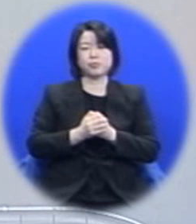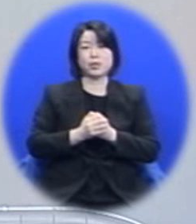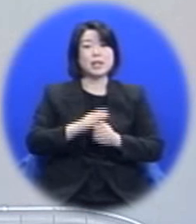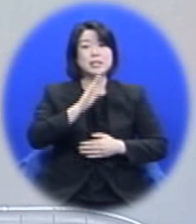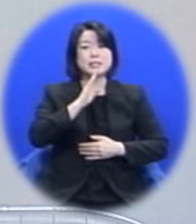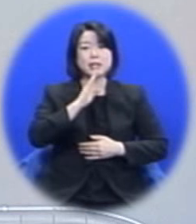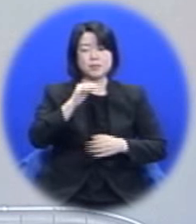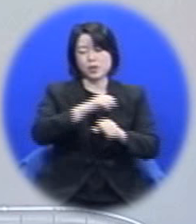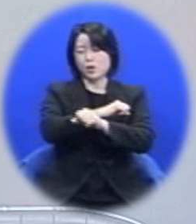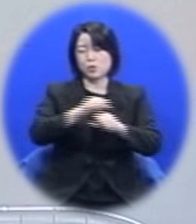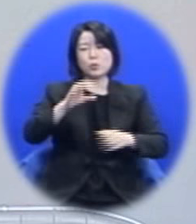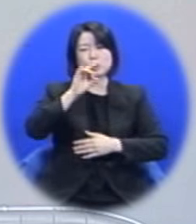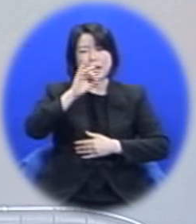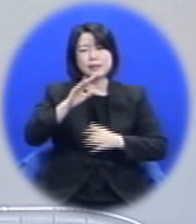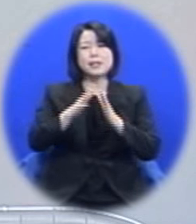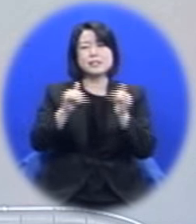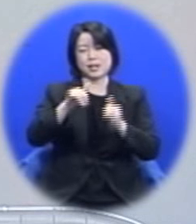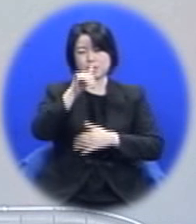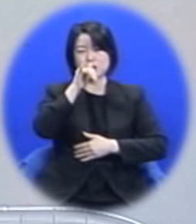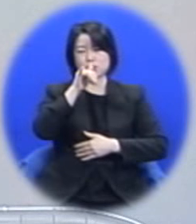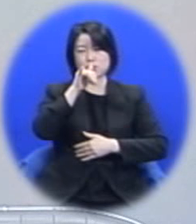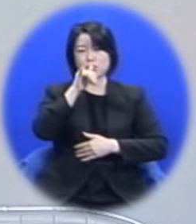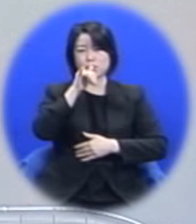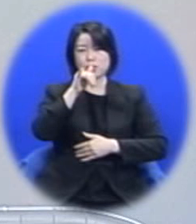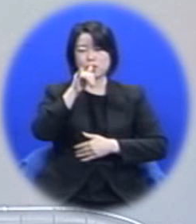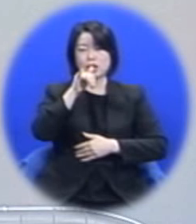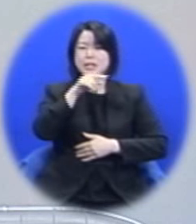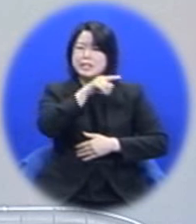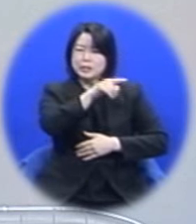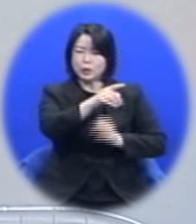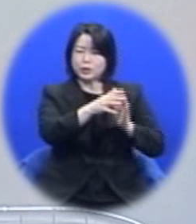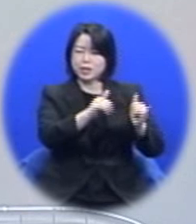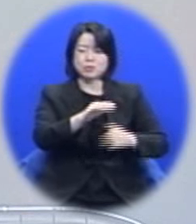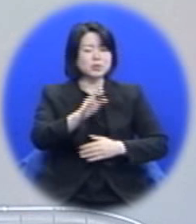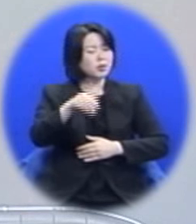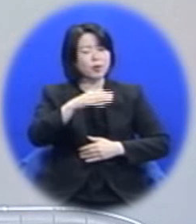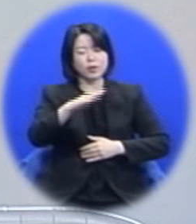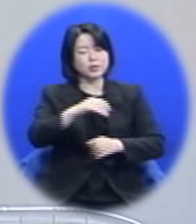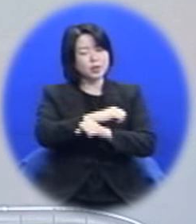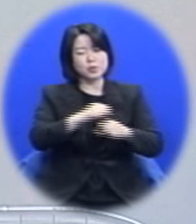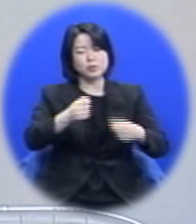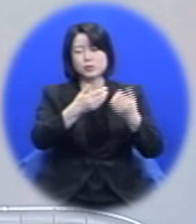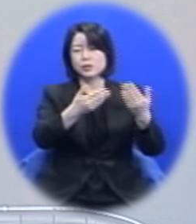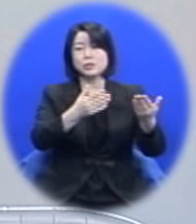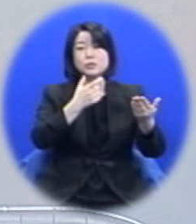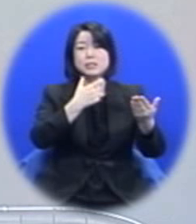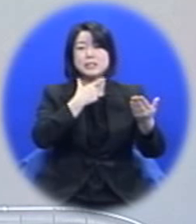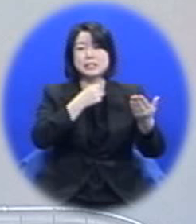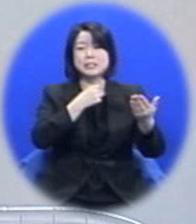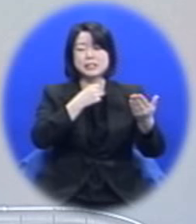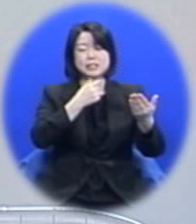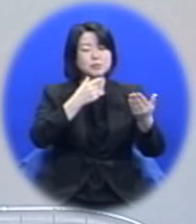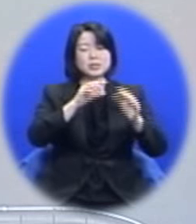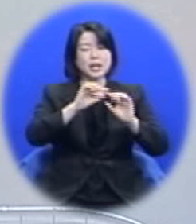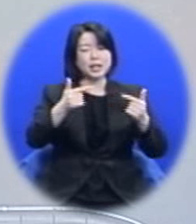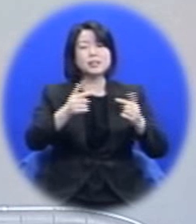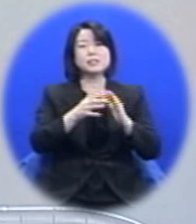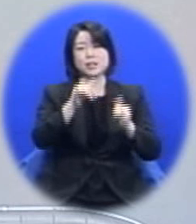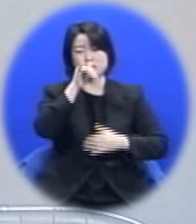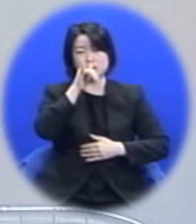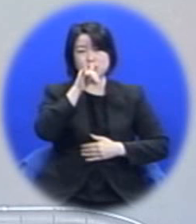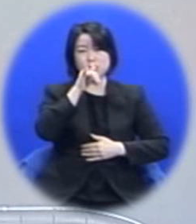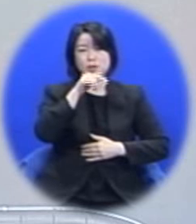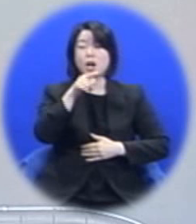참 용서가 안 되는 사람이 있었습니다. 그 사람만큼은 절대로 용서가 안 되는 사람이 있었어요. 그러던